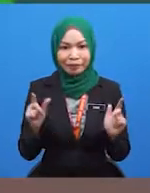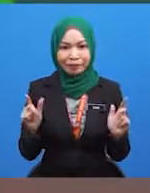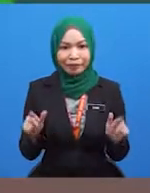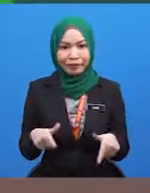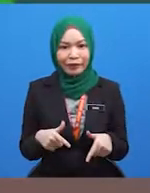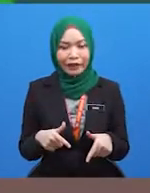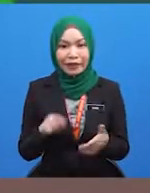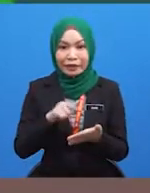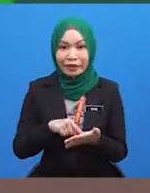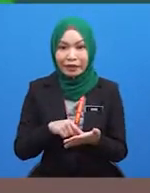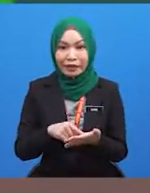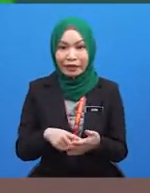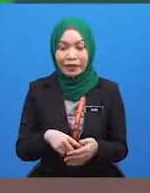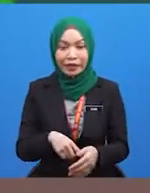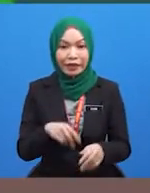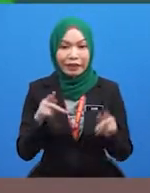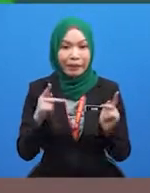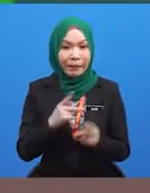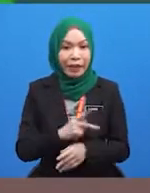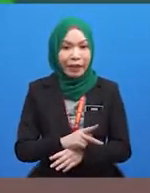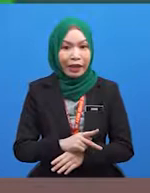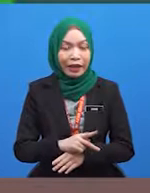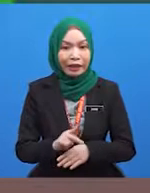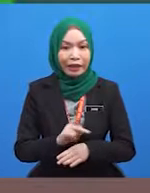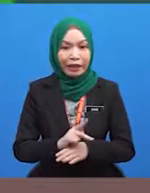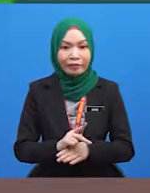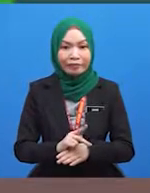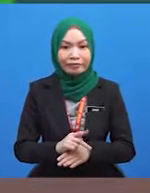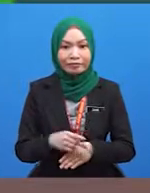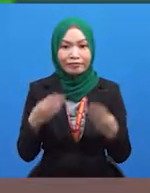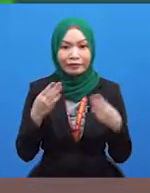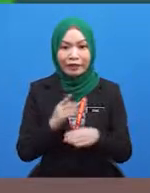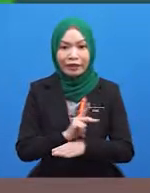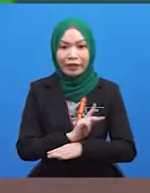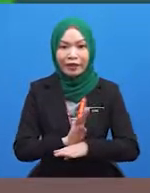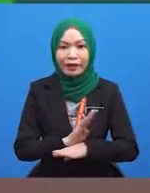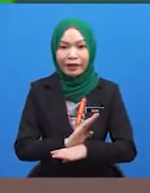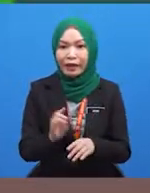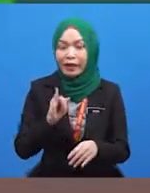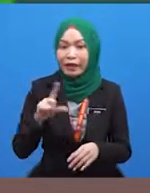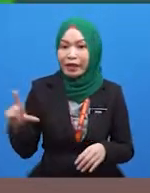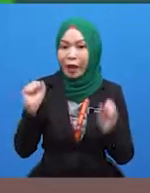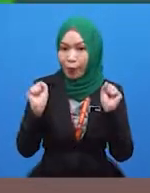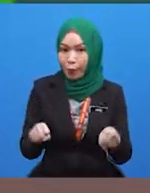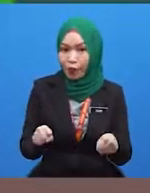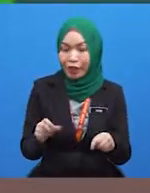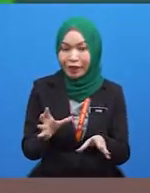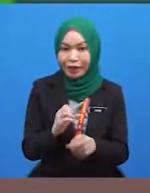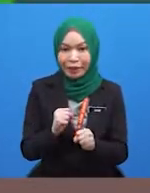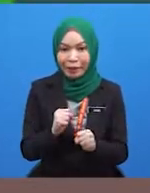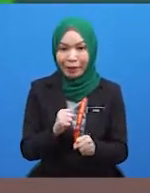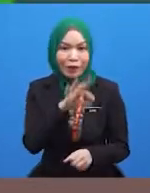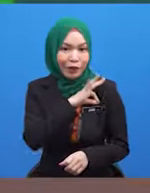ialah unik, inovatif, mampu menyelesaikan masalah serta mampu menjana